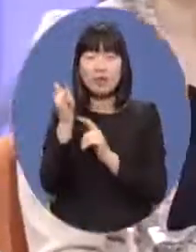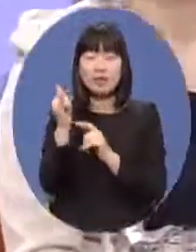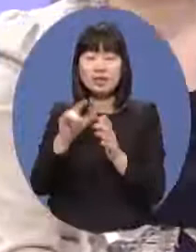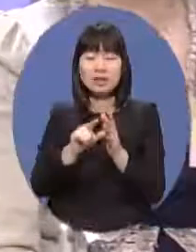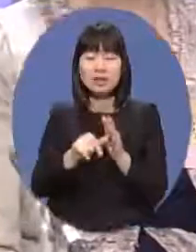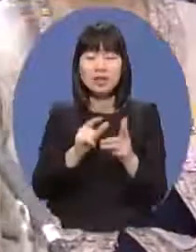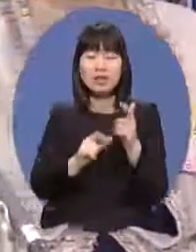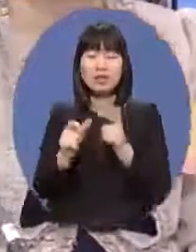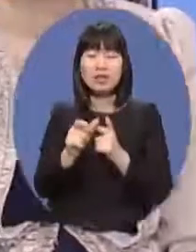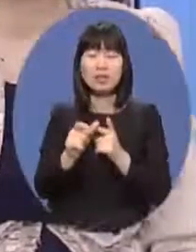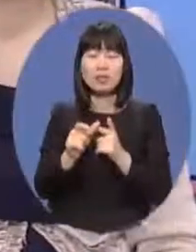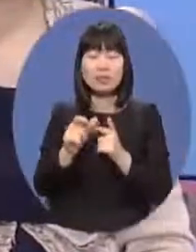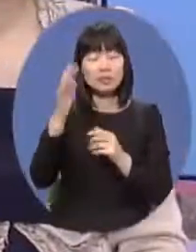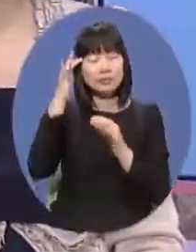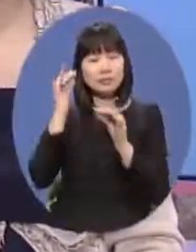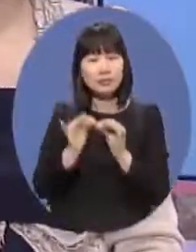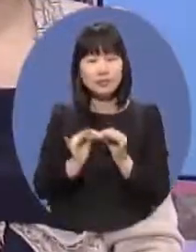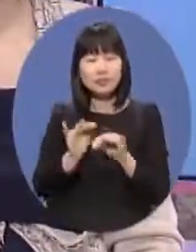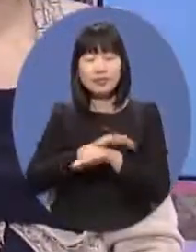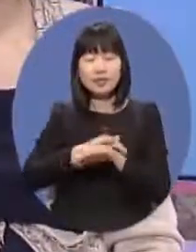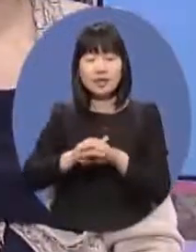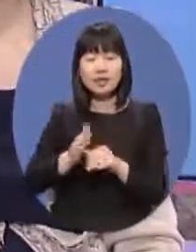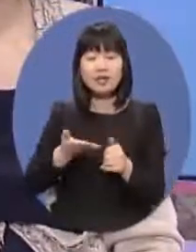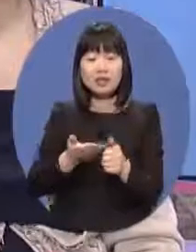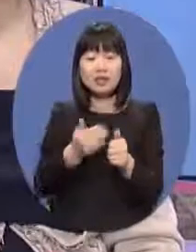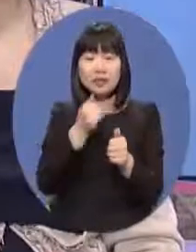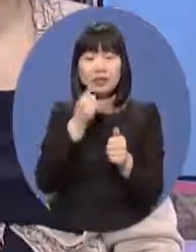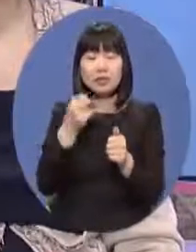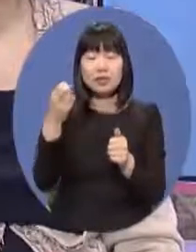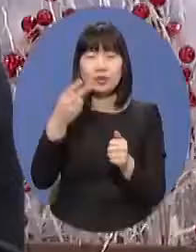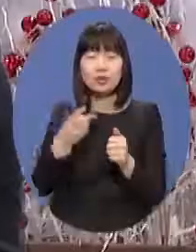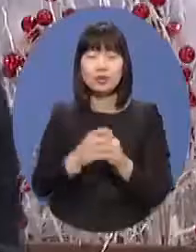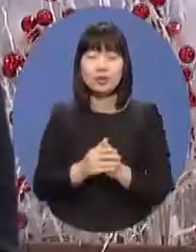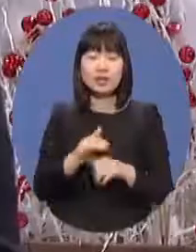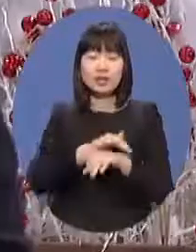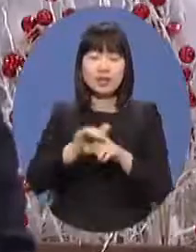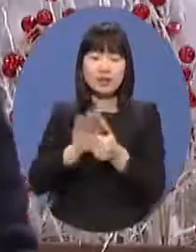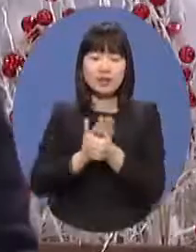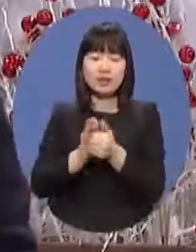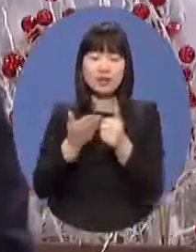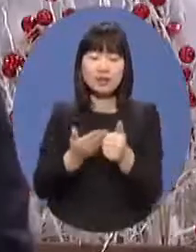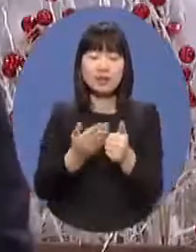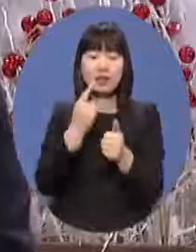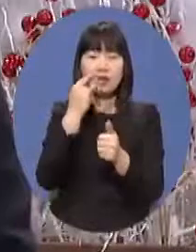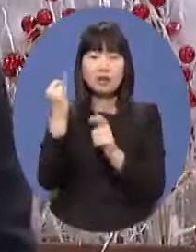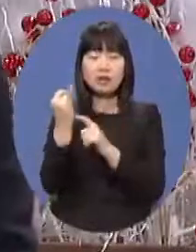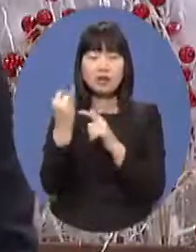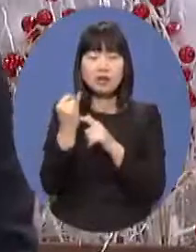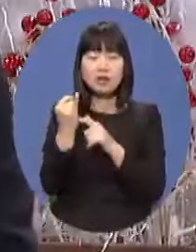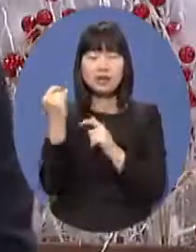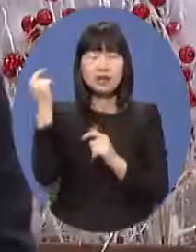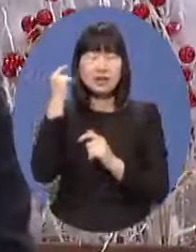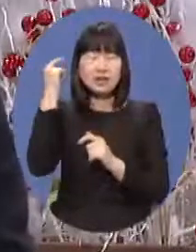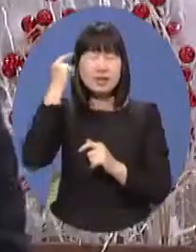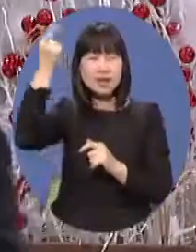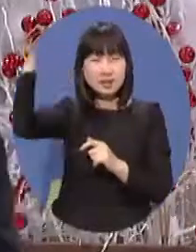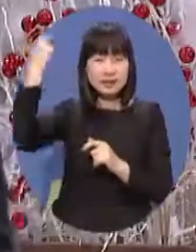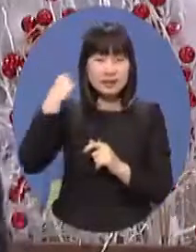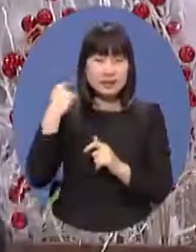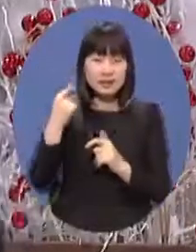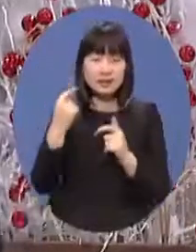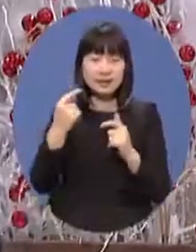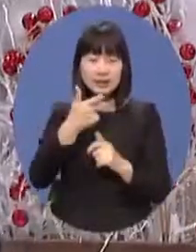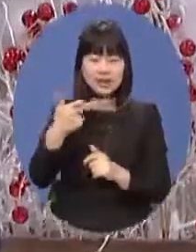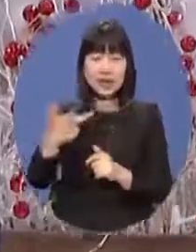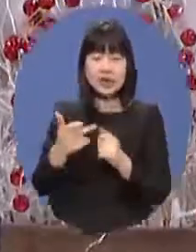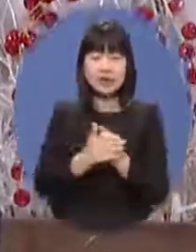식의 훨씬 더 아이들의 공감을 잘 해주시고 그리고 아이들을 잘 격려하시고 일단 어머님들이 듣는 귀가 이렇게 커지셔.